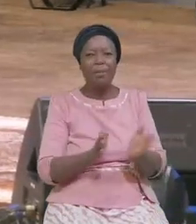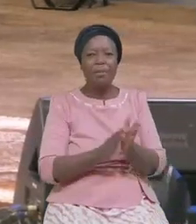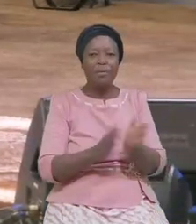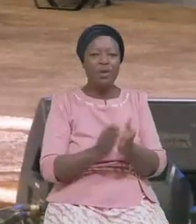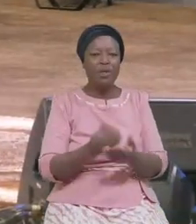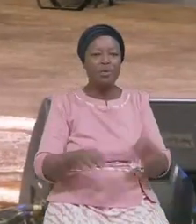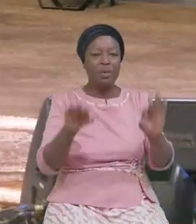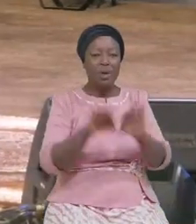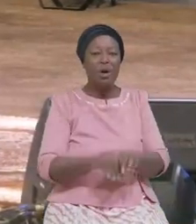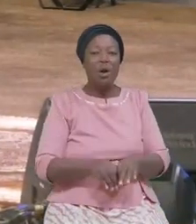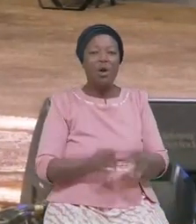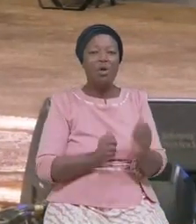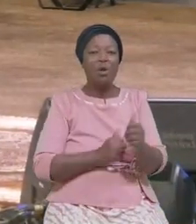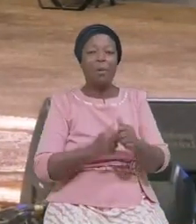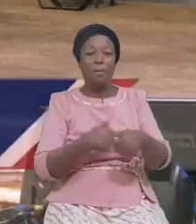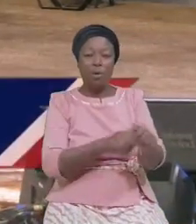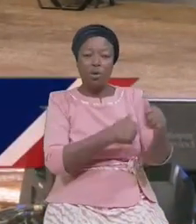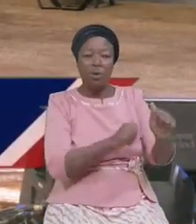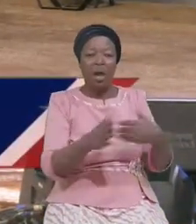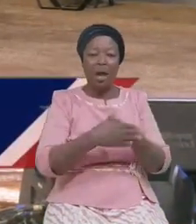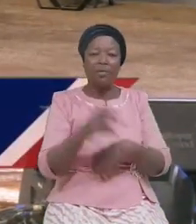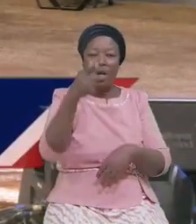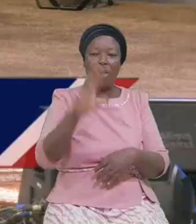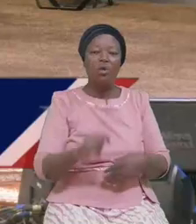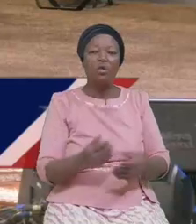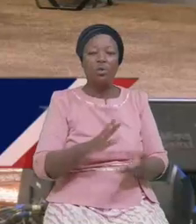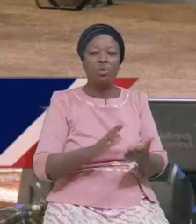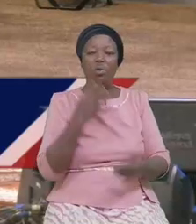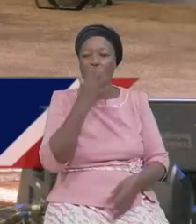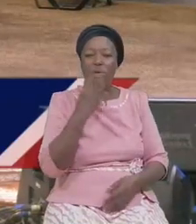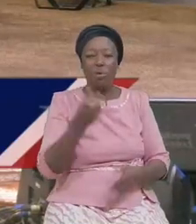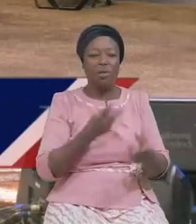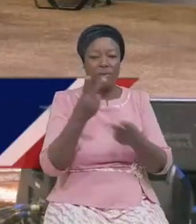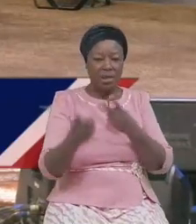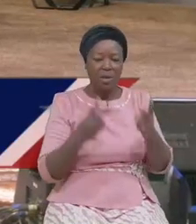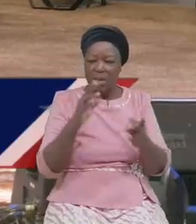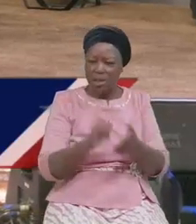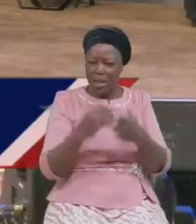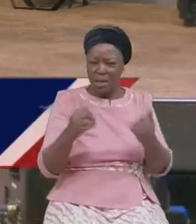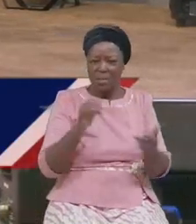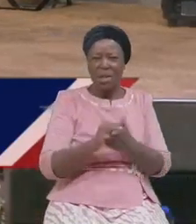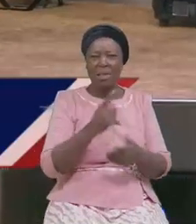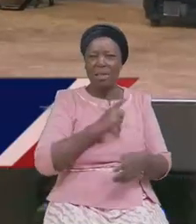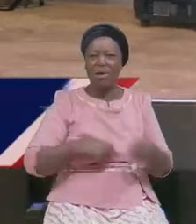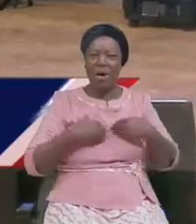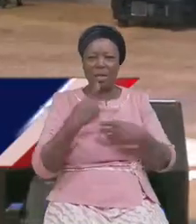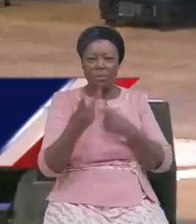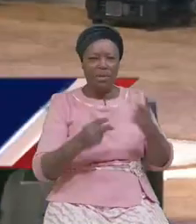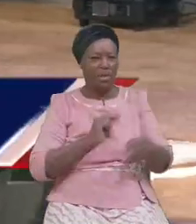louange après la visitation glorieuse de Dieu. Depuis que le Seigneur nous a visités maintenant, qu'est-ce que nous devons